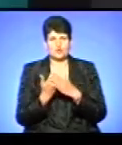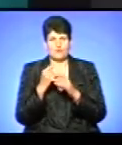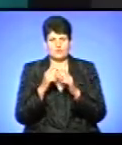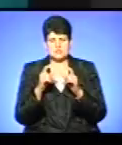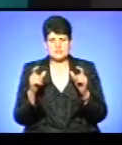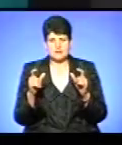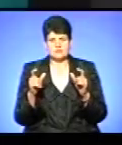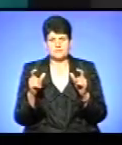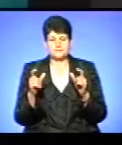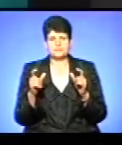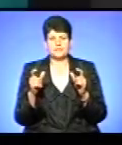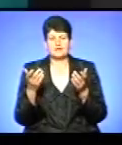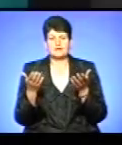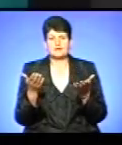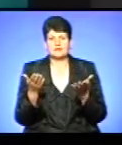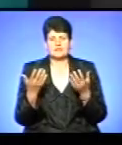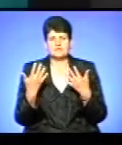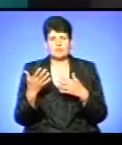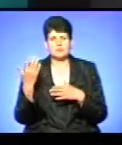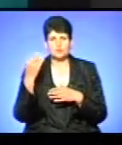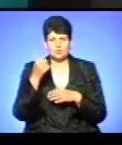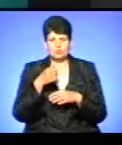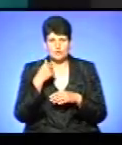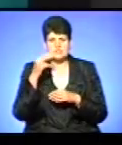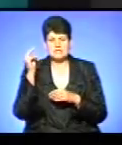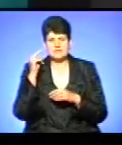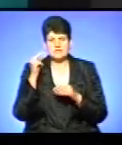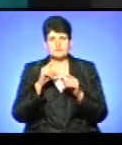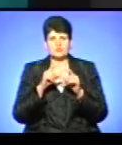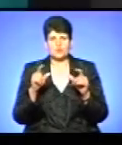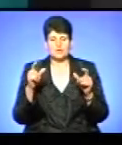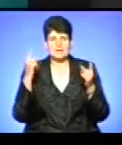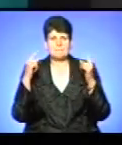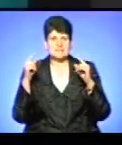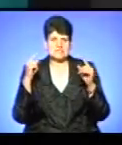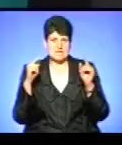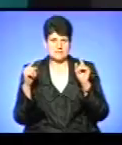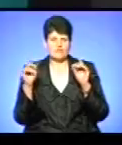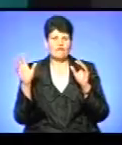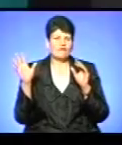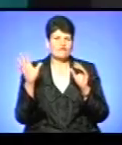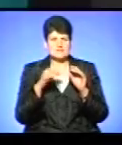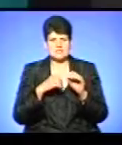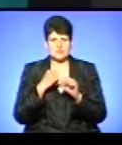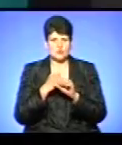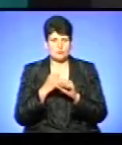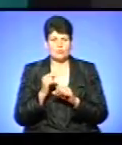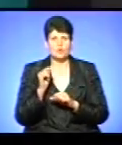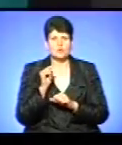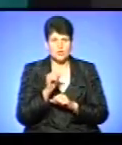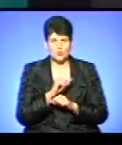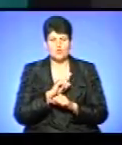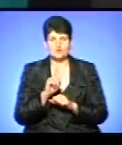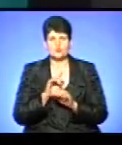закладу, які, умовно кажучи, минулому році ще навчалися в школі мистецтв. Все зробимо для того, щоб